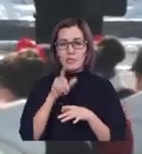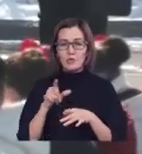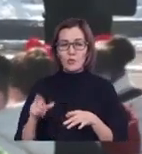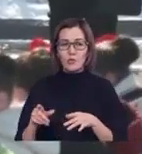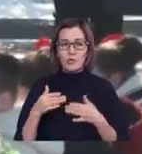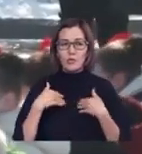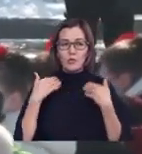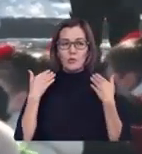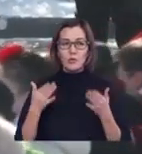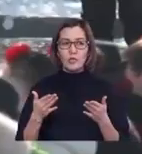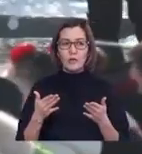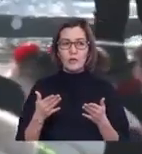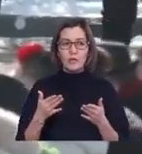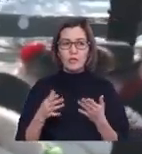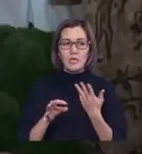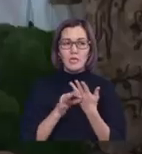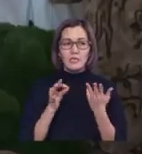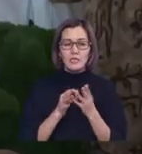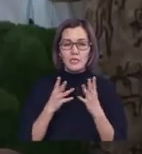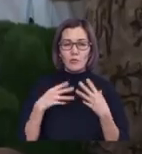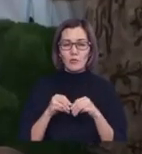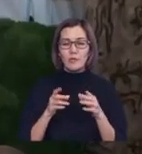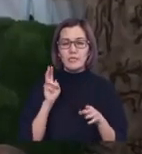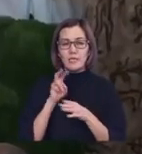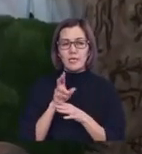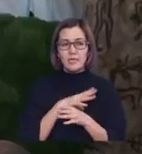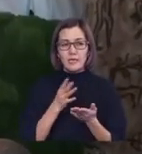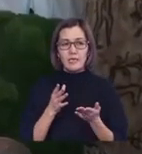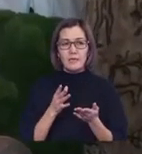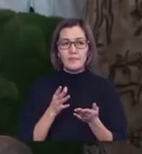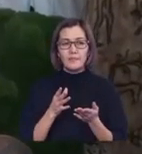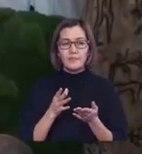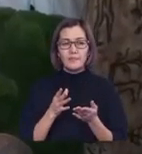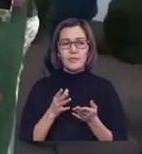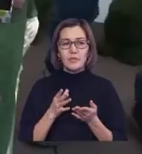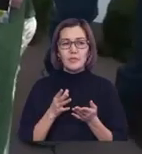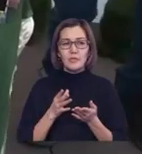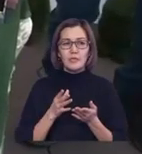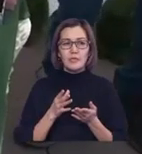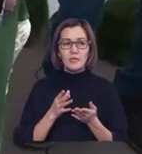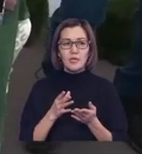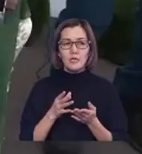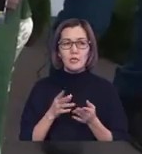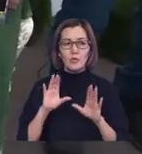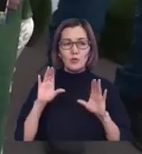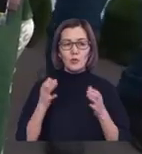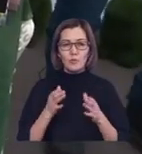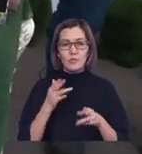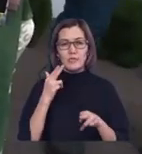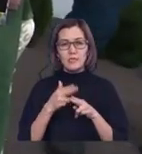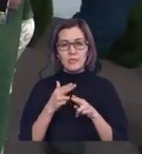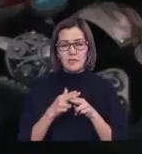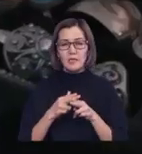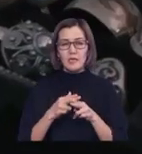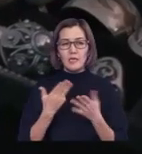құттықтап, елімізге белгілі зергерлер отбасы Бектайыровтар да келіпті. Әулеттің отағасы Қоңыр Бектайыров көмісті серік етіп,